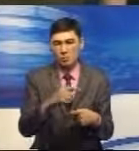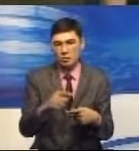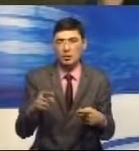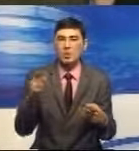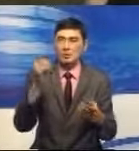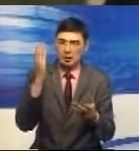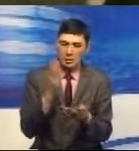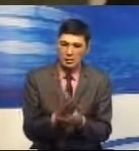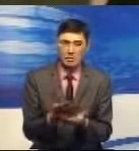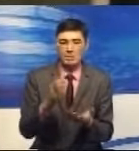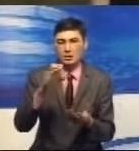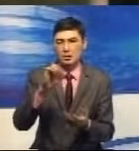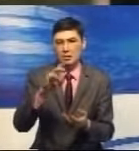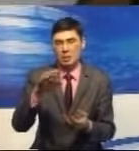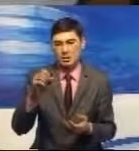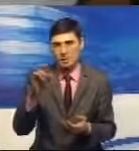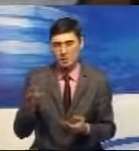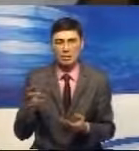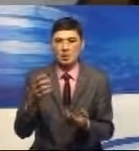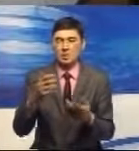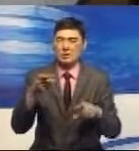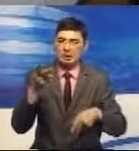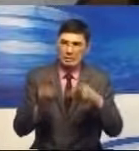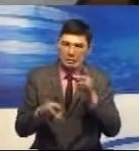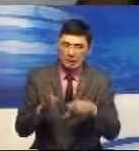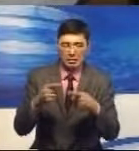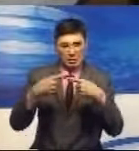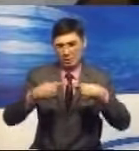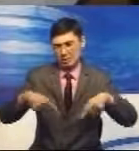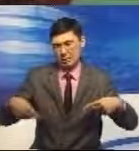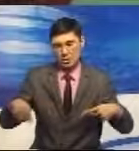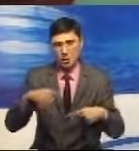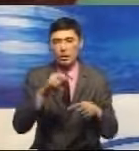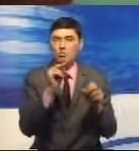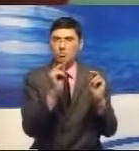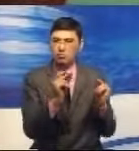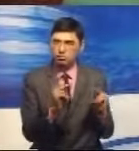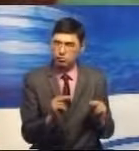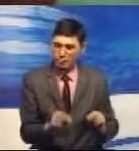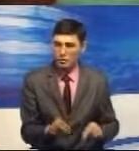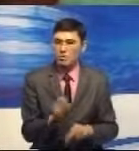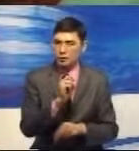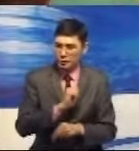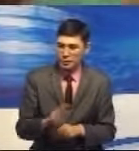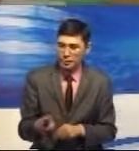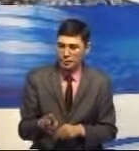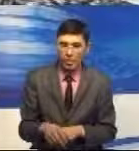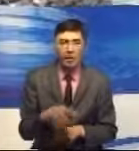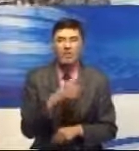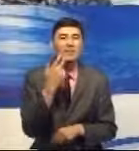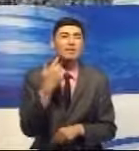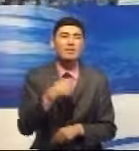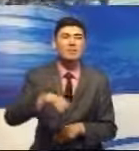қалаушы, құрылысшы, сантехник, сельсер мамандықтары бойынша жұмыс істейді. Еңбектерінің нәтижесі бойынша мекеме